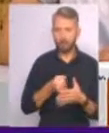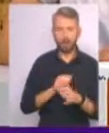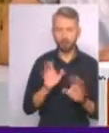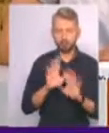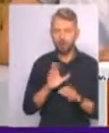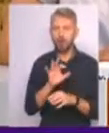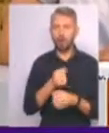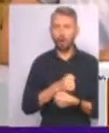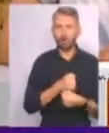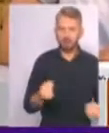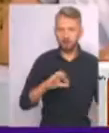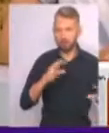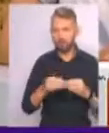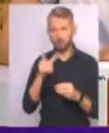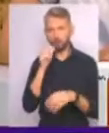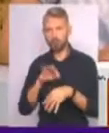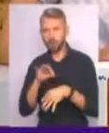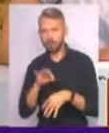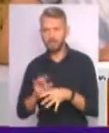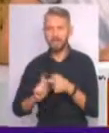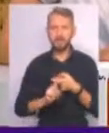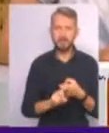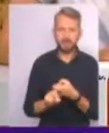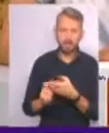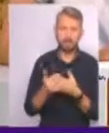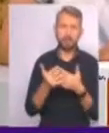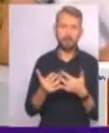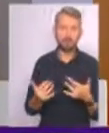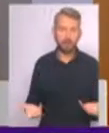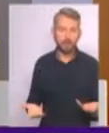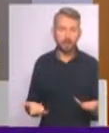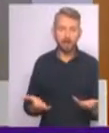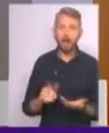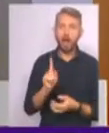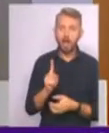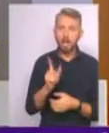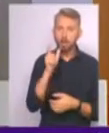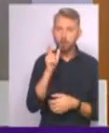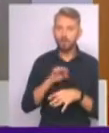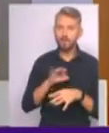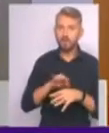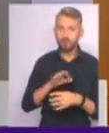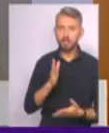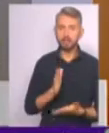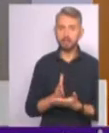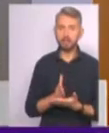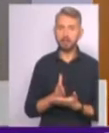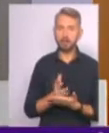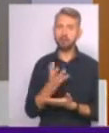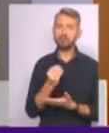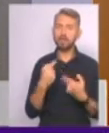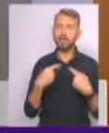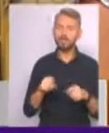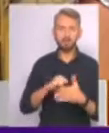вірніше, ожиріння до цукрового діабету, епідемія і так далі, і так далі, і так далі. Але ж цукровий діабет має ще